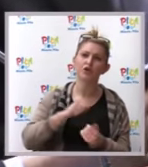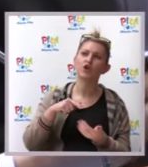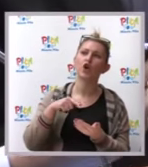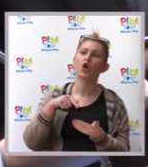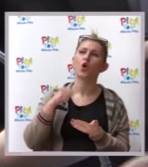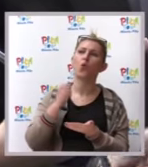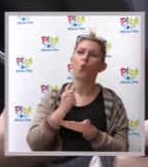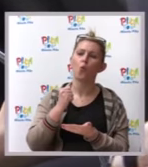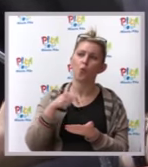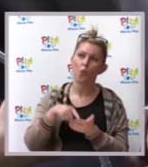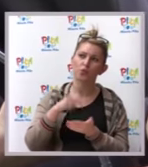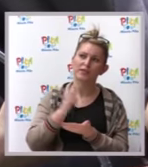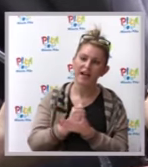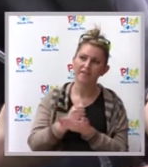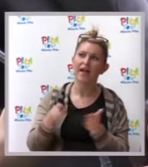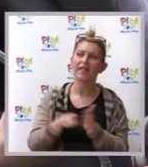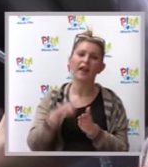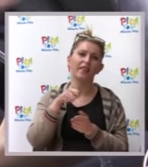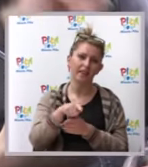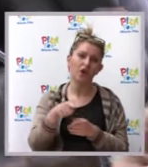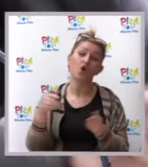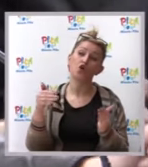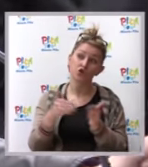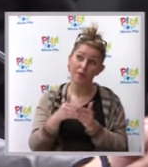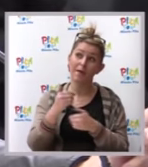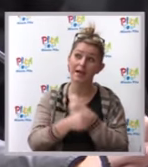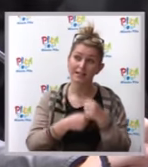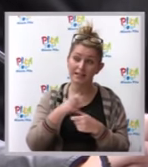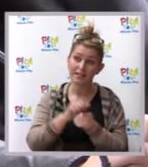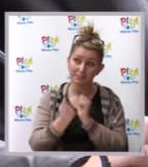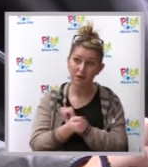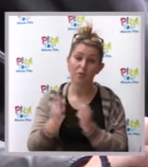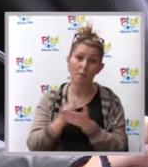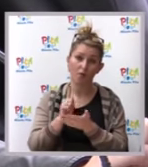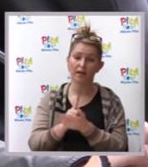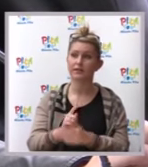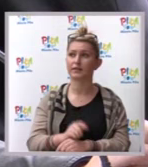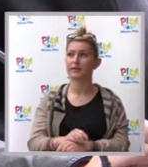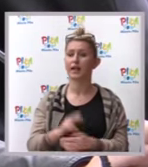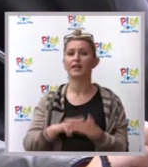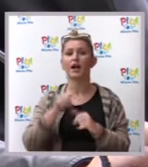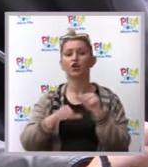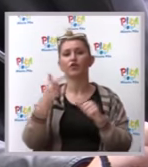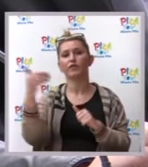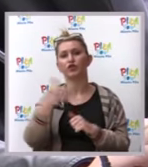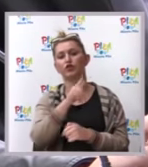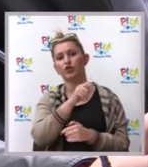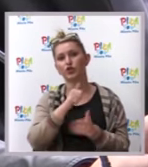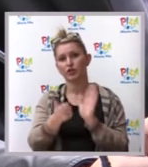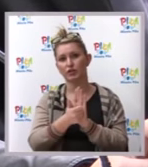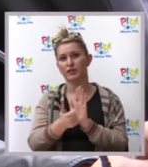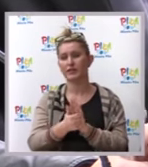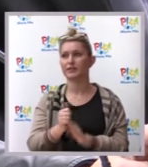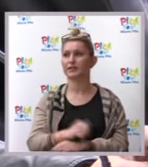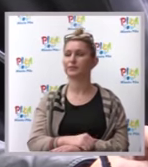przede wszystkim ze zmiany ustawy o podatkach i opłatach lokalnych, wprowadzonych ustawą o zmianie ustawy o samorządzie gminnym